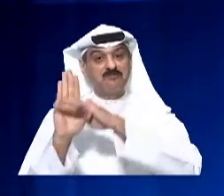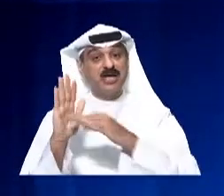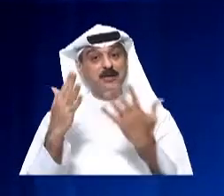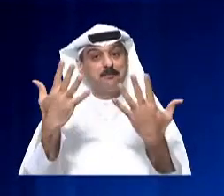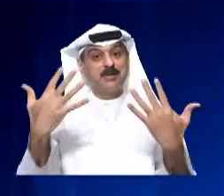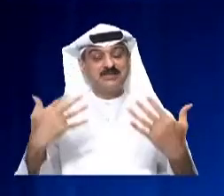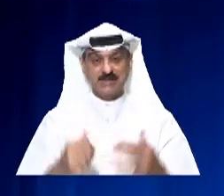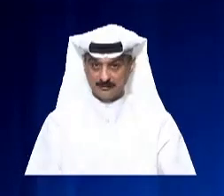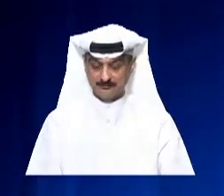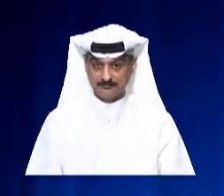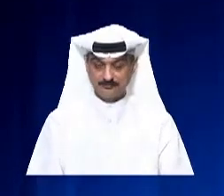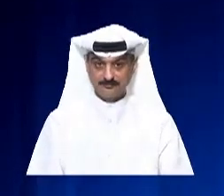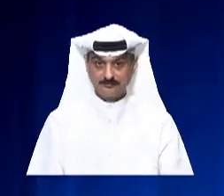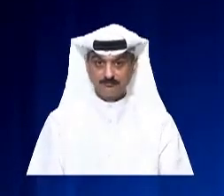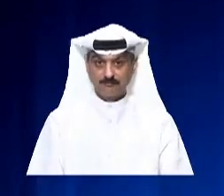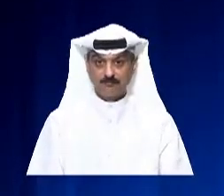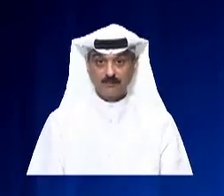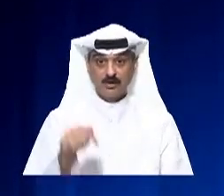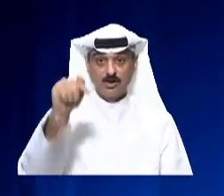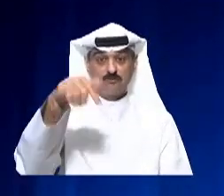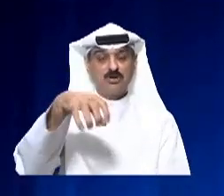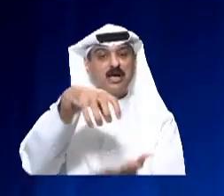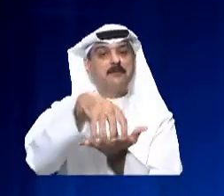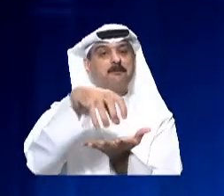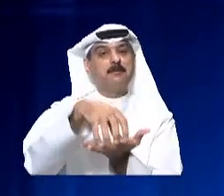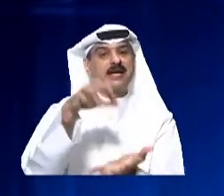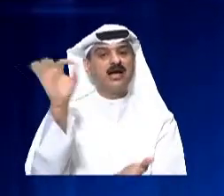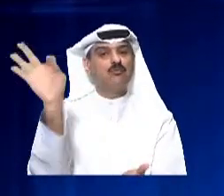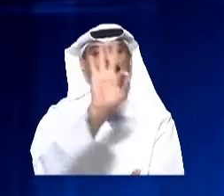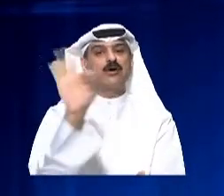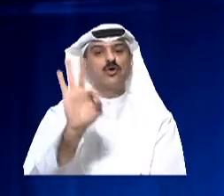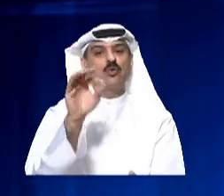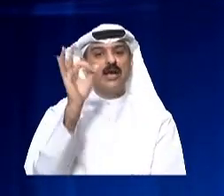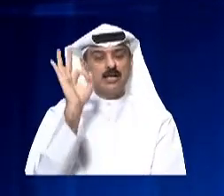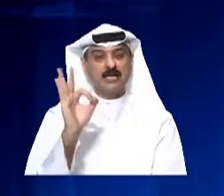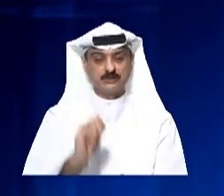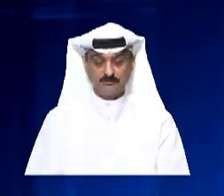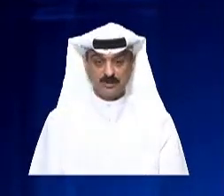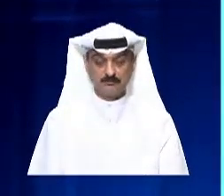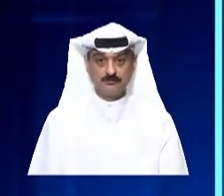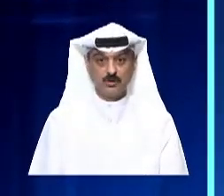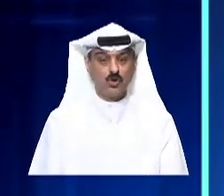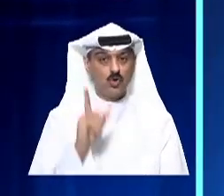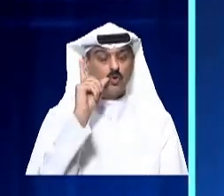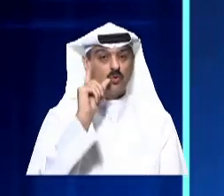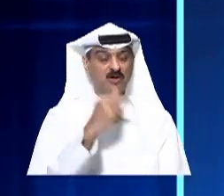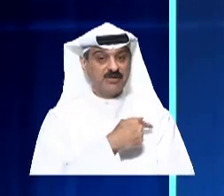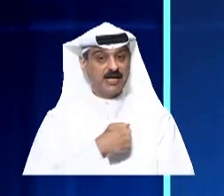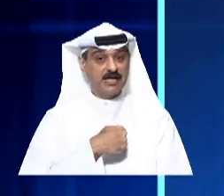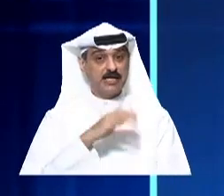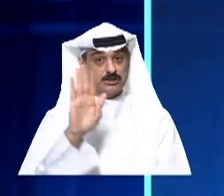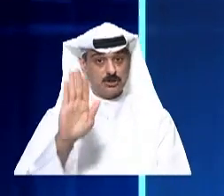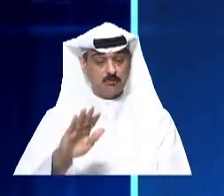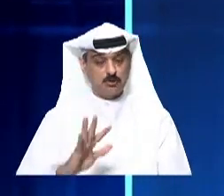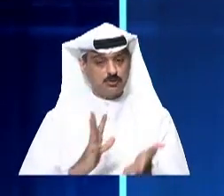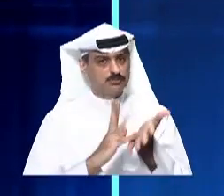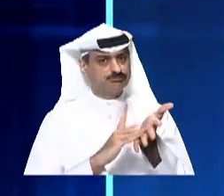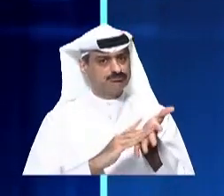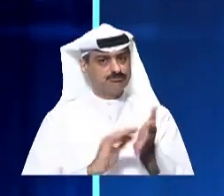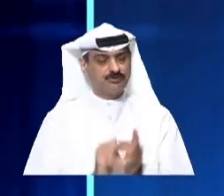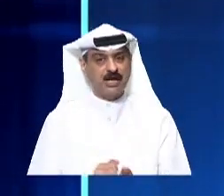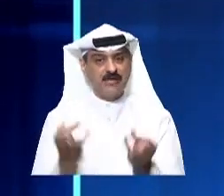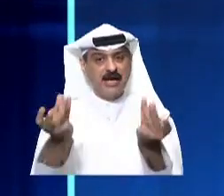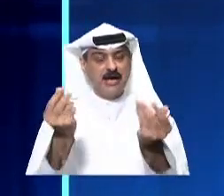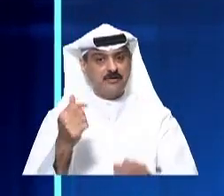موقع ومن المبلغ. على أن يقوم الفرد المبلغ بتوفير رقم هاتفه